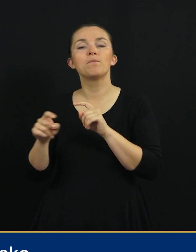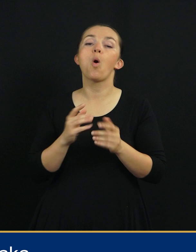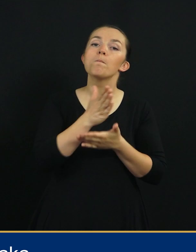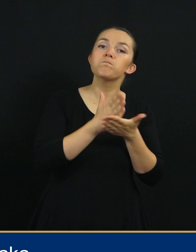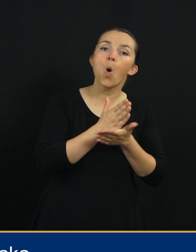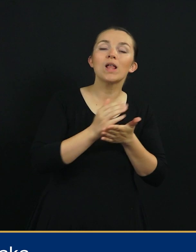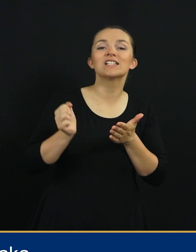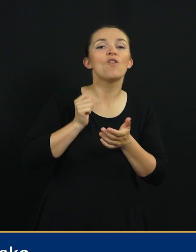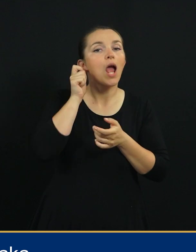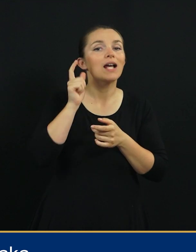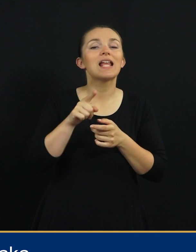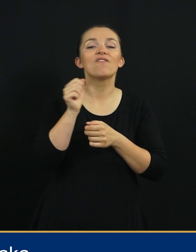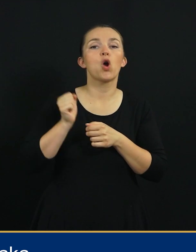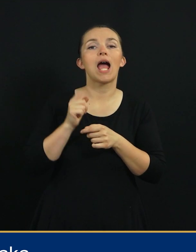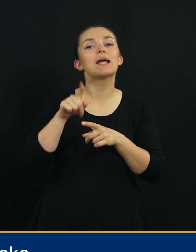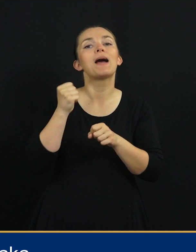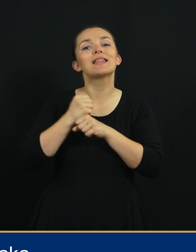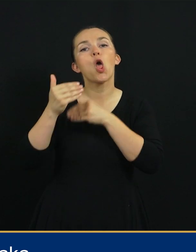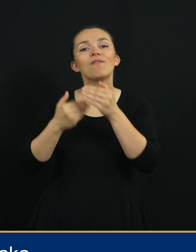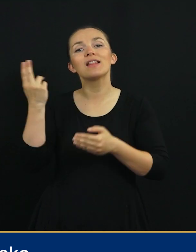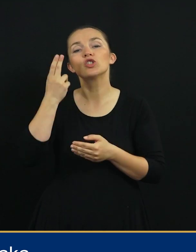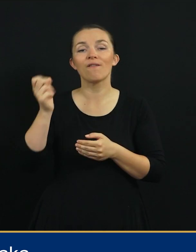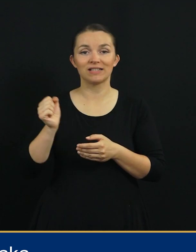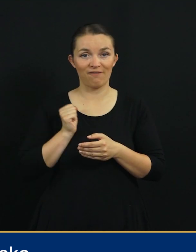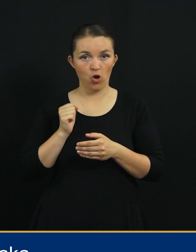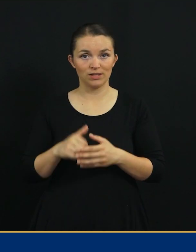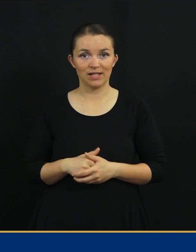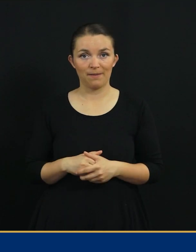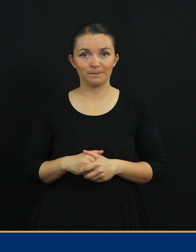poklic vojakinje in vojaka ter delovanje Slovenske vojske.